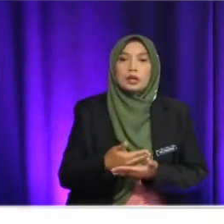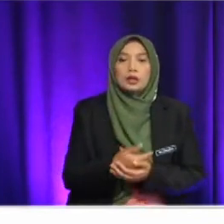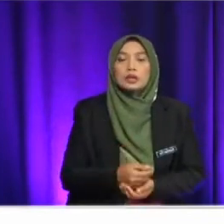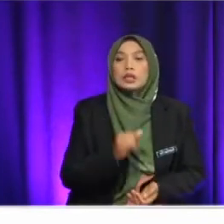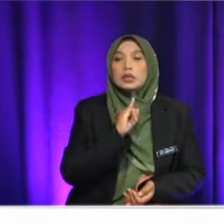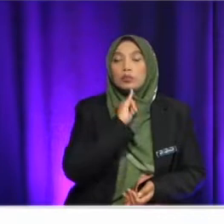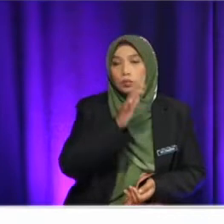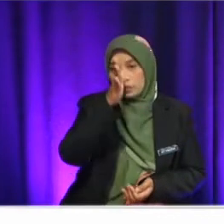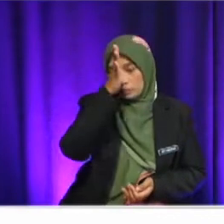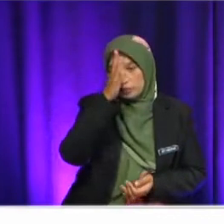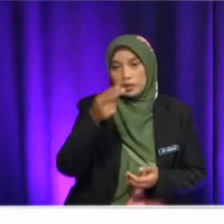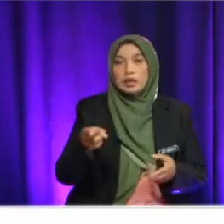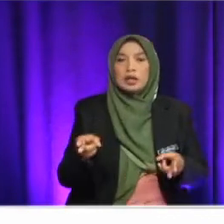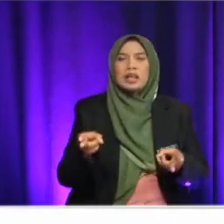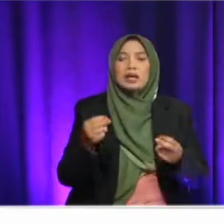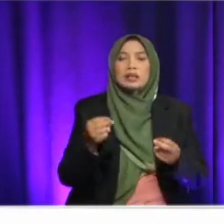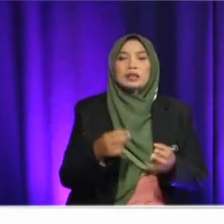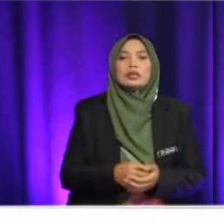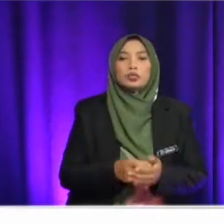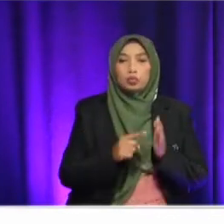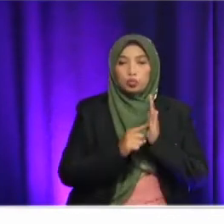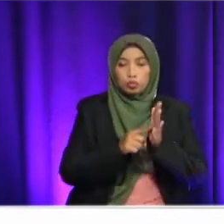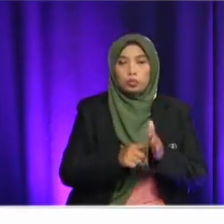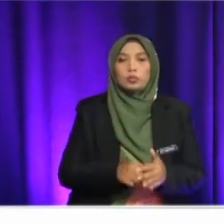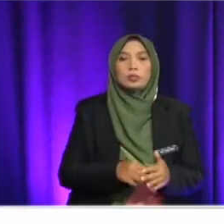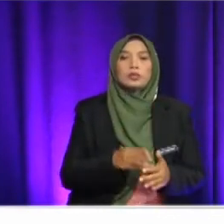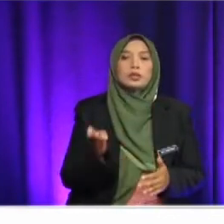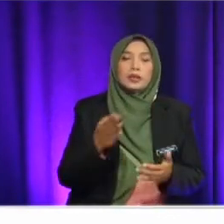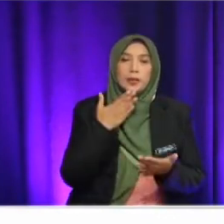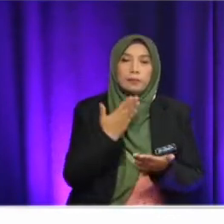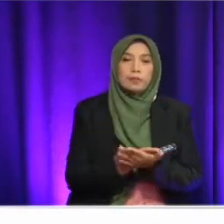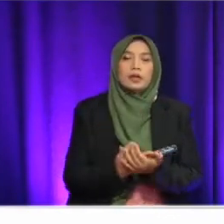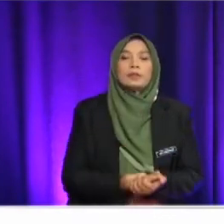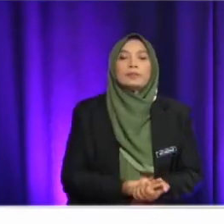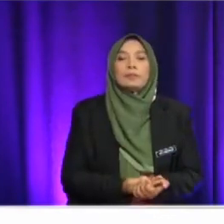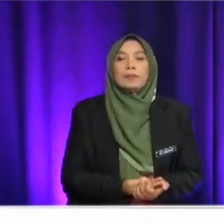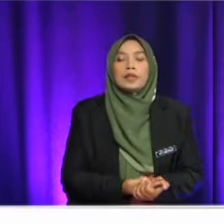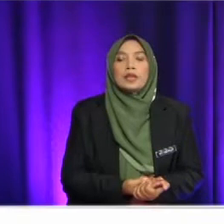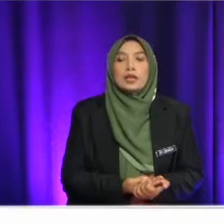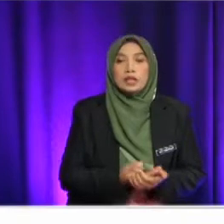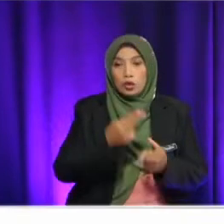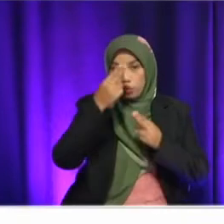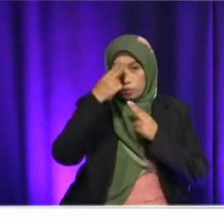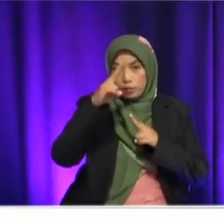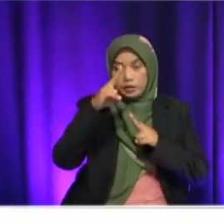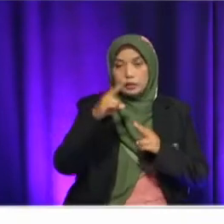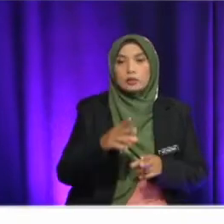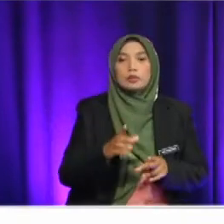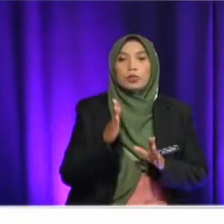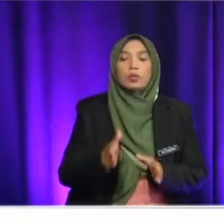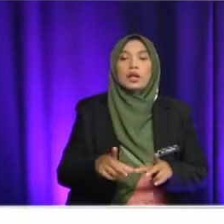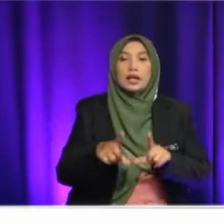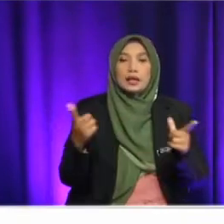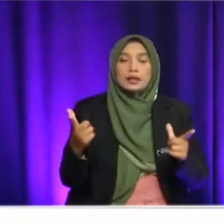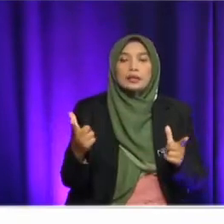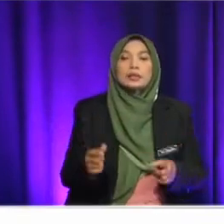hendaklah menunjukkan perilaku yang baik kepada permata hati mereka, iaitu menghormati orang lain dengan memberi salam dan